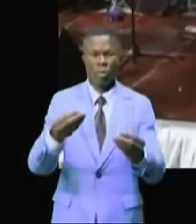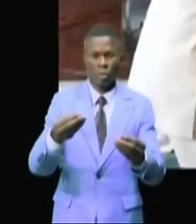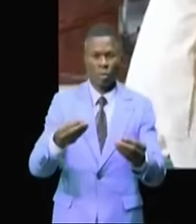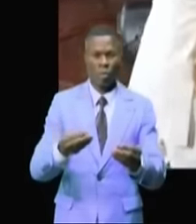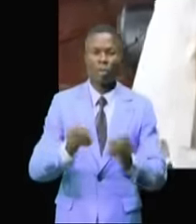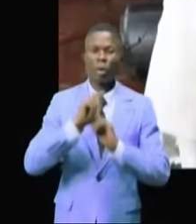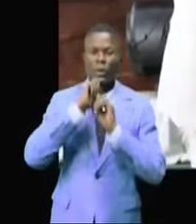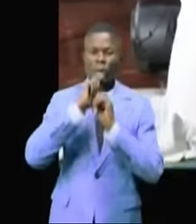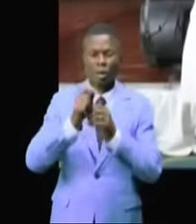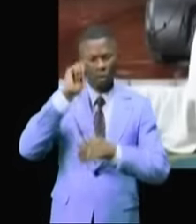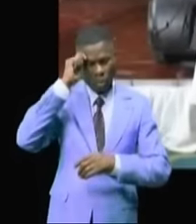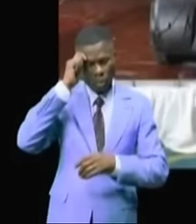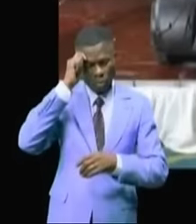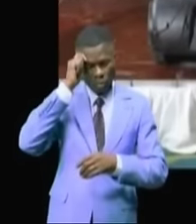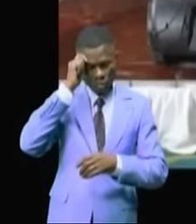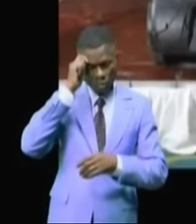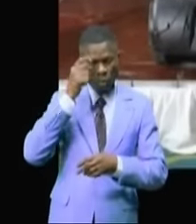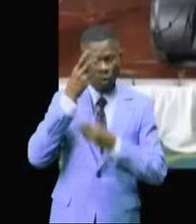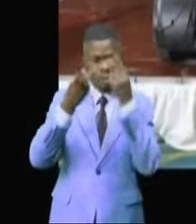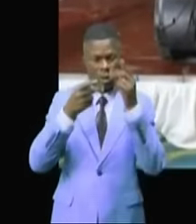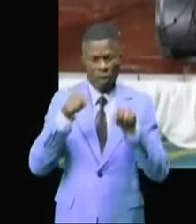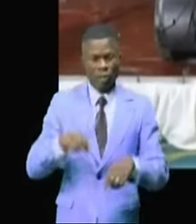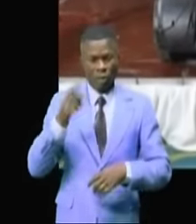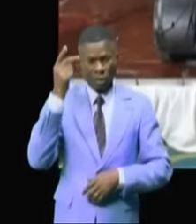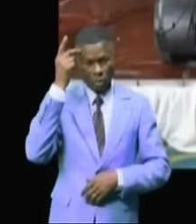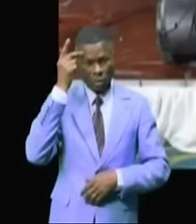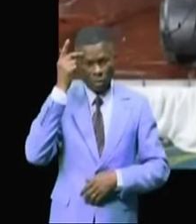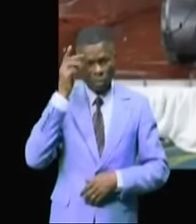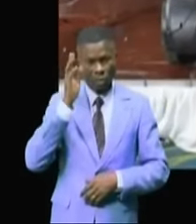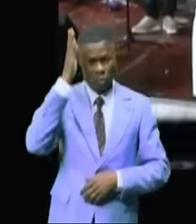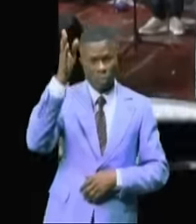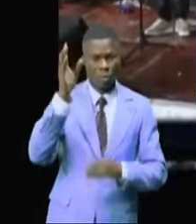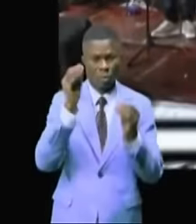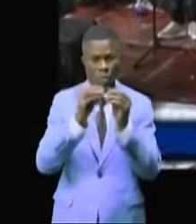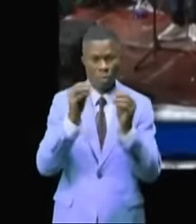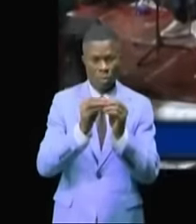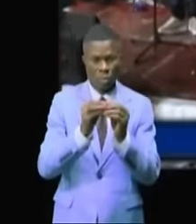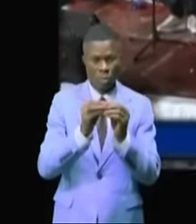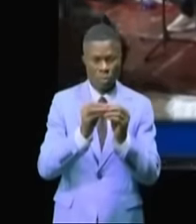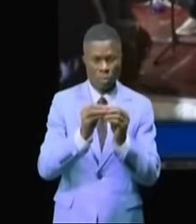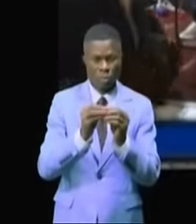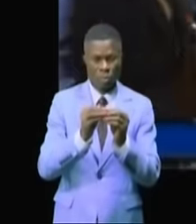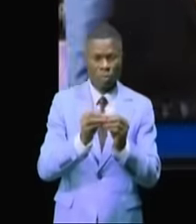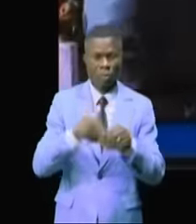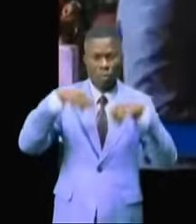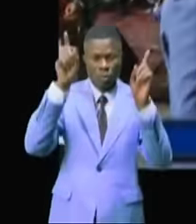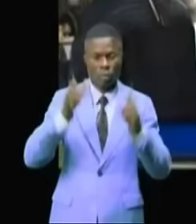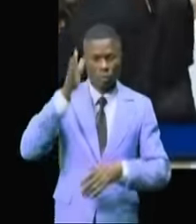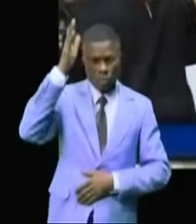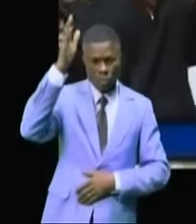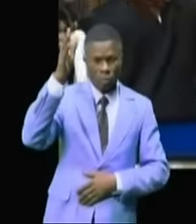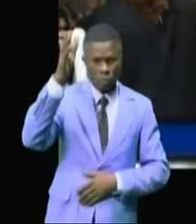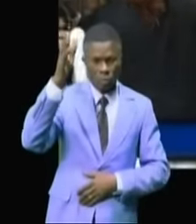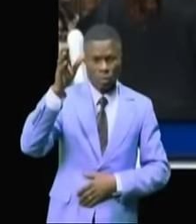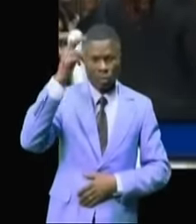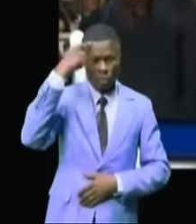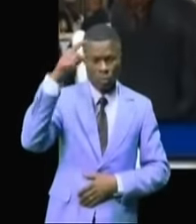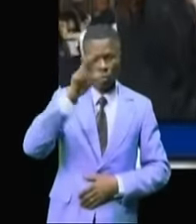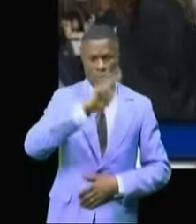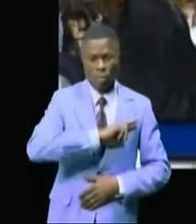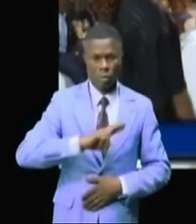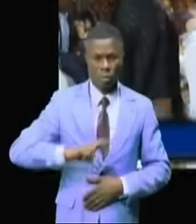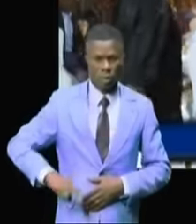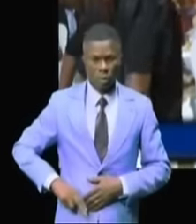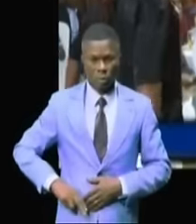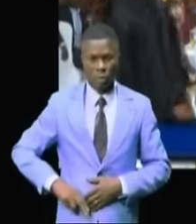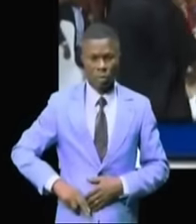présents en souvenir de leur passage à Kinshasa. Le prochain rendez-vous est donc pris pour l'année prochaine à la République